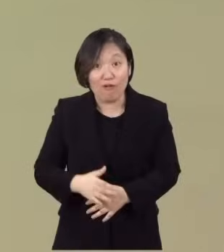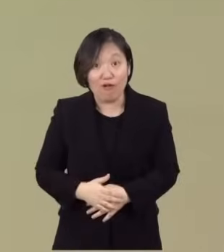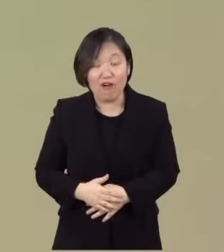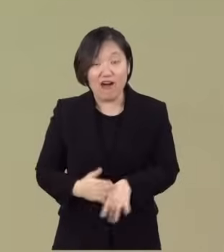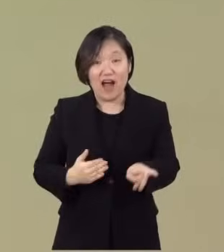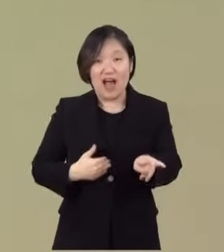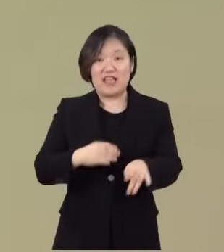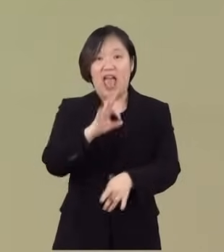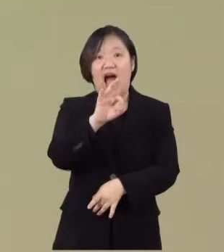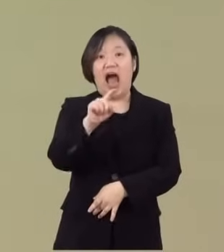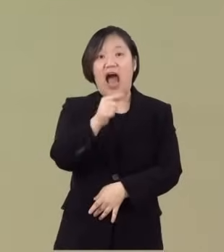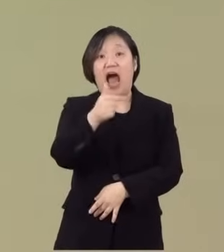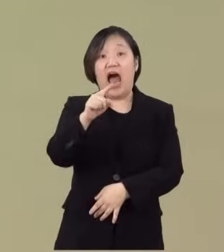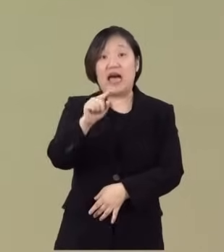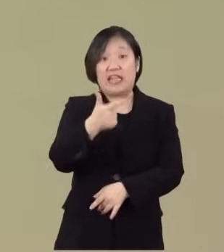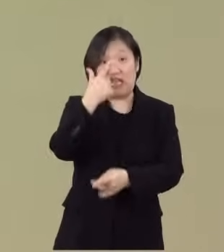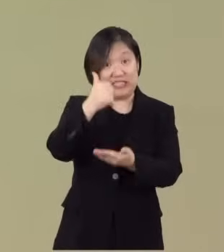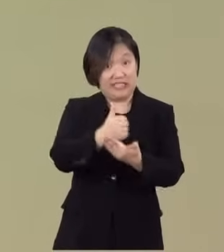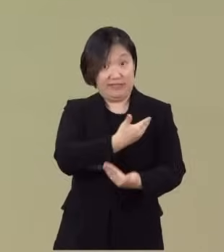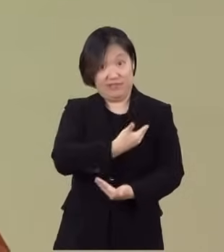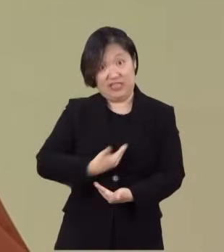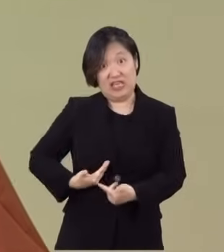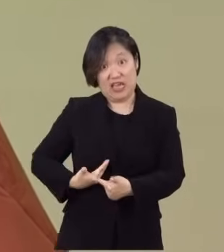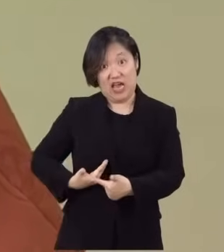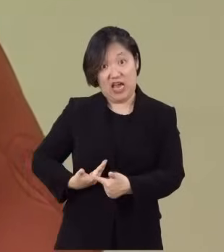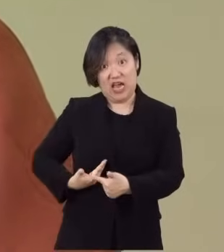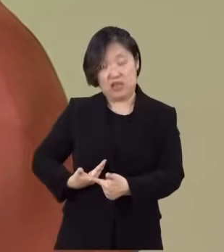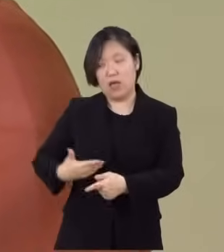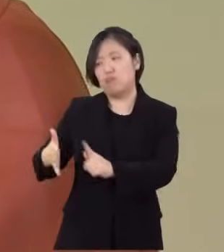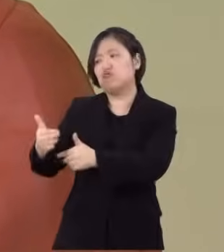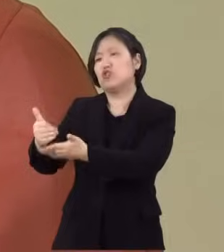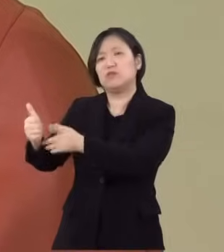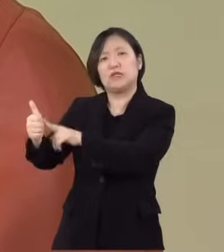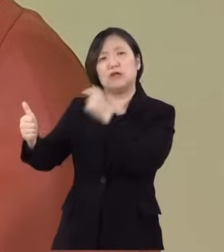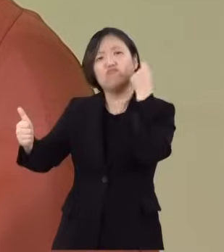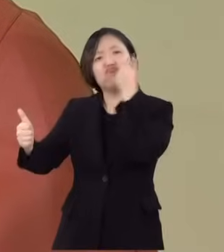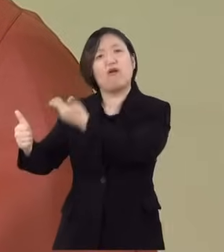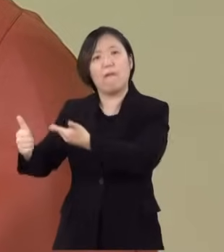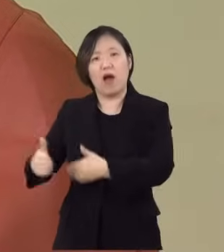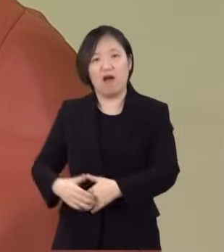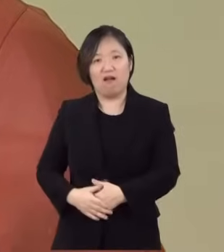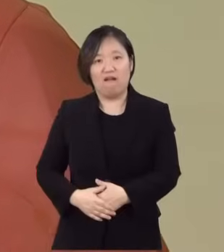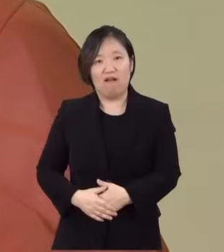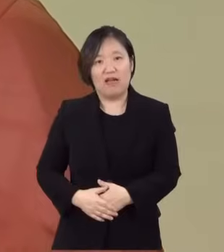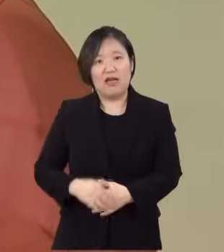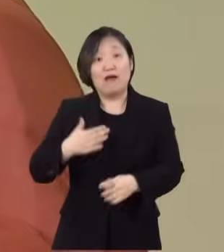옆에 있던 아난 스님이 부처님께 이와같이 여쭈어봅니다